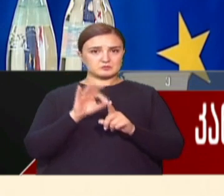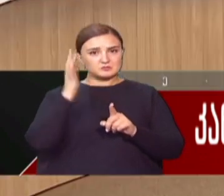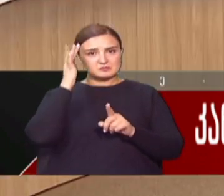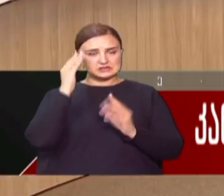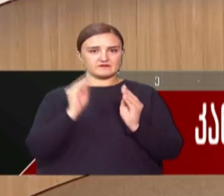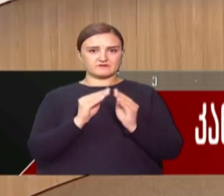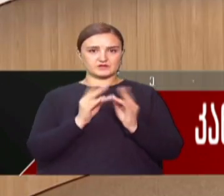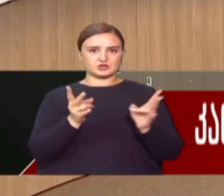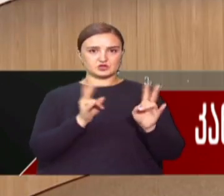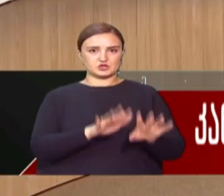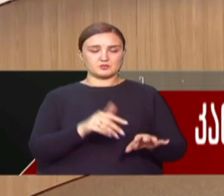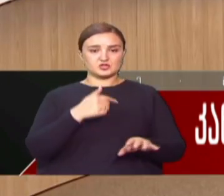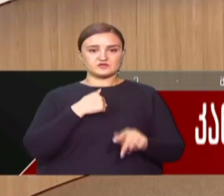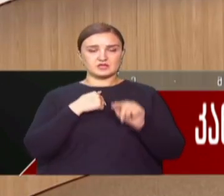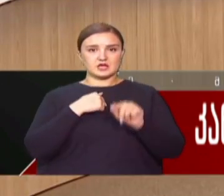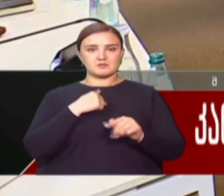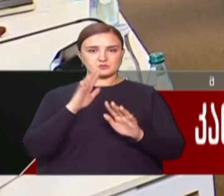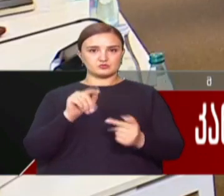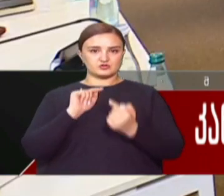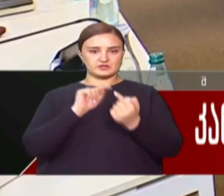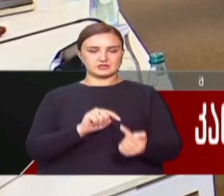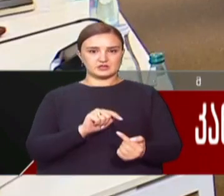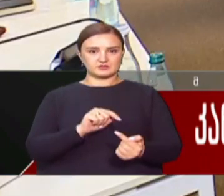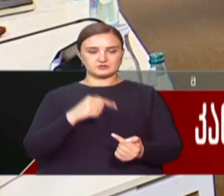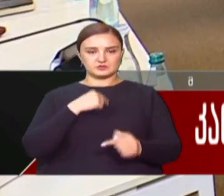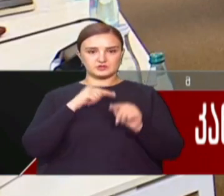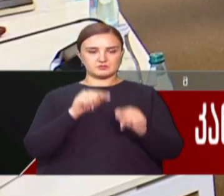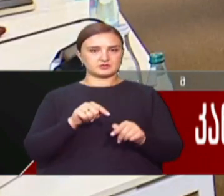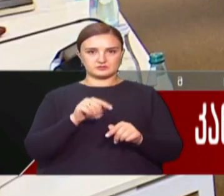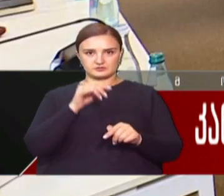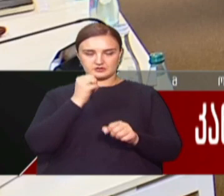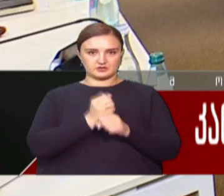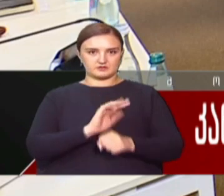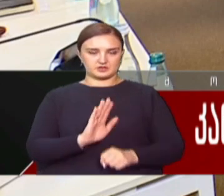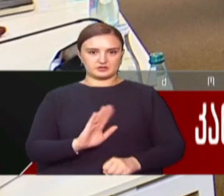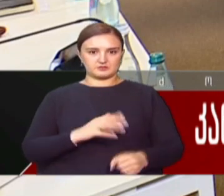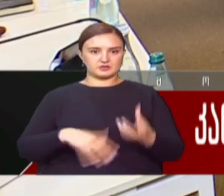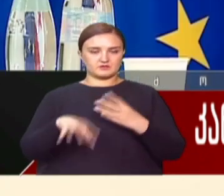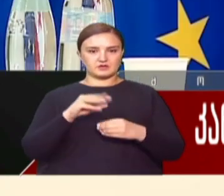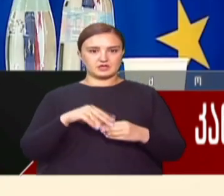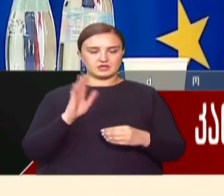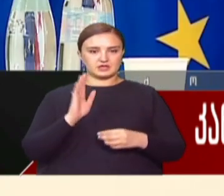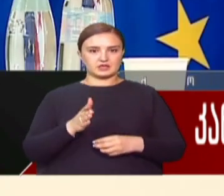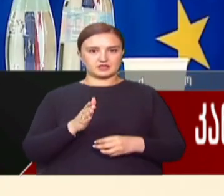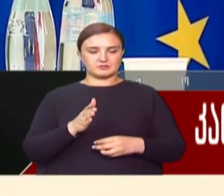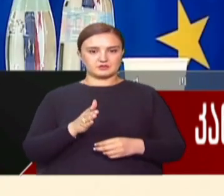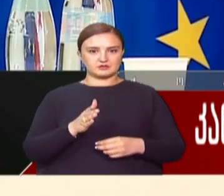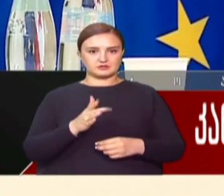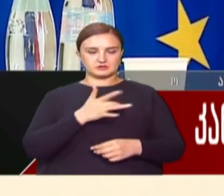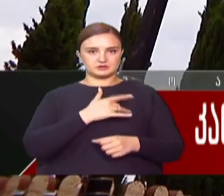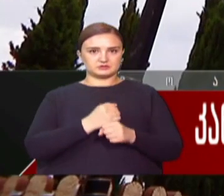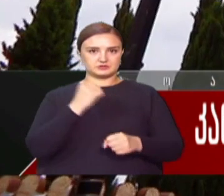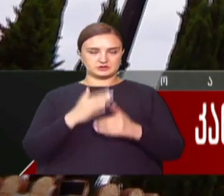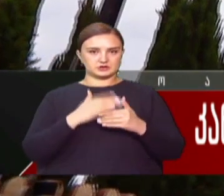მათ მიზნად. ჩვენ ამას შევეწინამდეგებით და ჩვენ ამას არ დაუშვებთ. ყველა იქნება მაქსიმალური